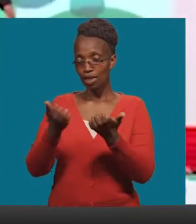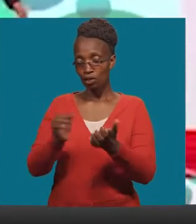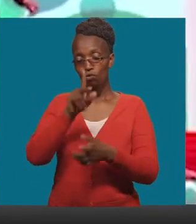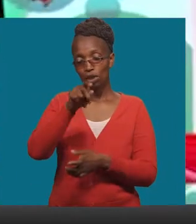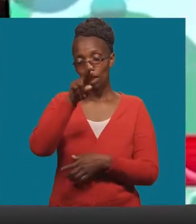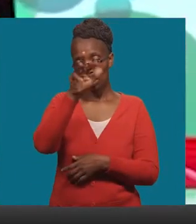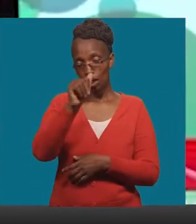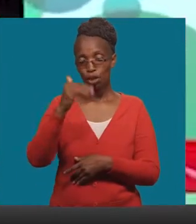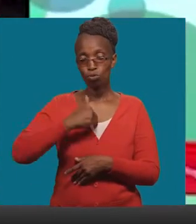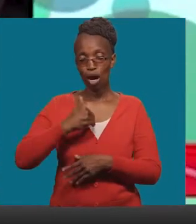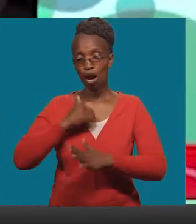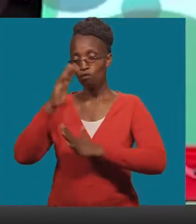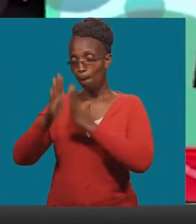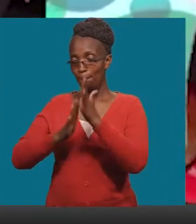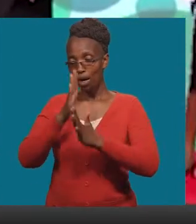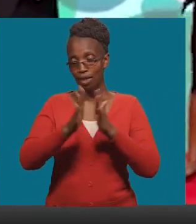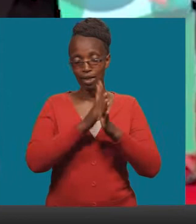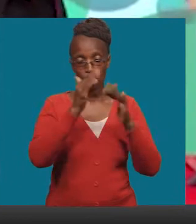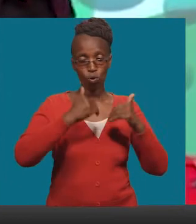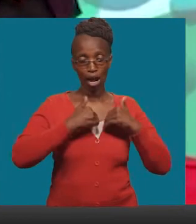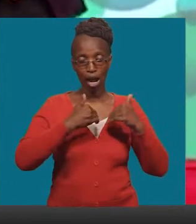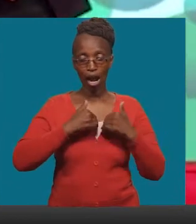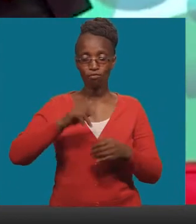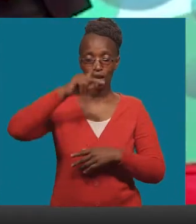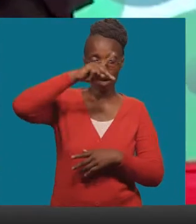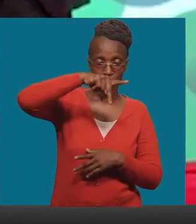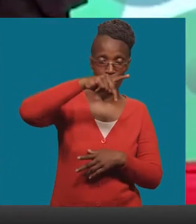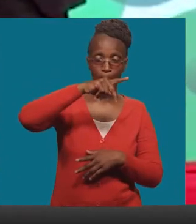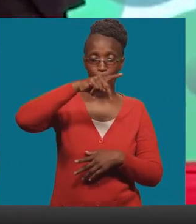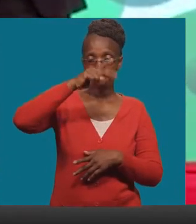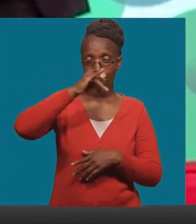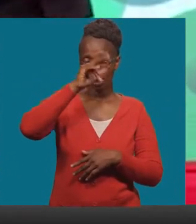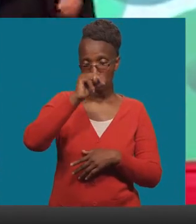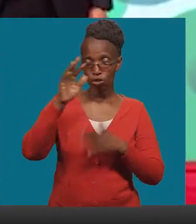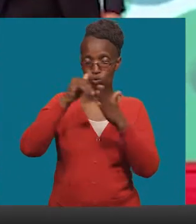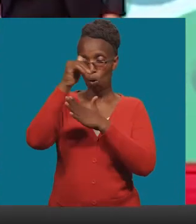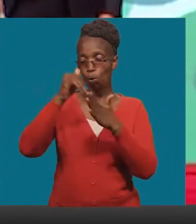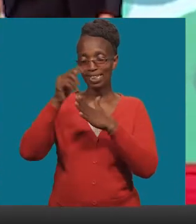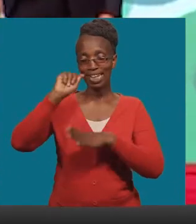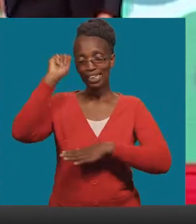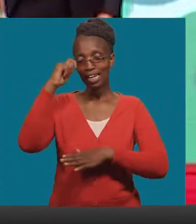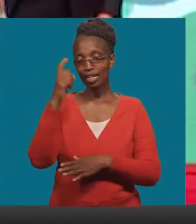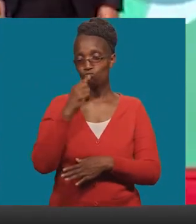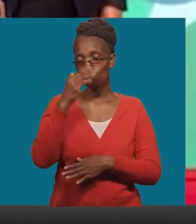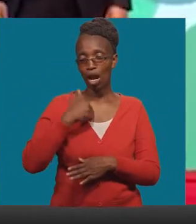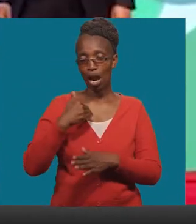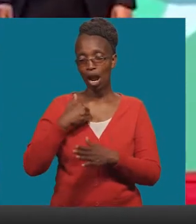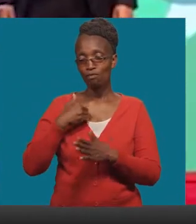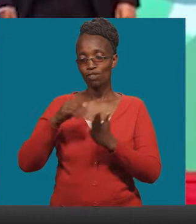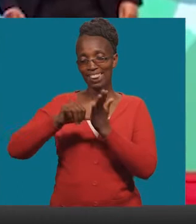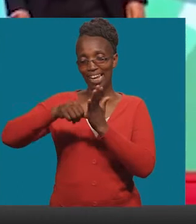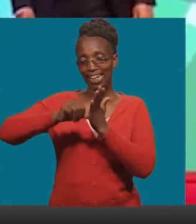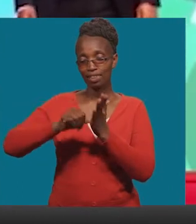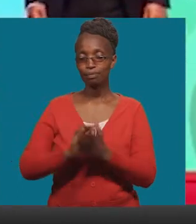akisema ipo haja ya KRA iweke mikakati ya kuweka PIN au nambari ya utambulisho wa kibinafsi kwa kila